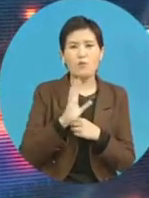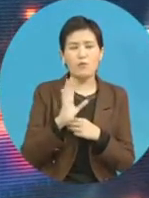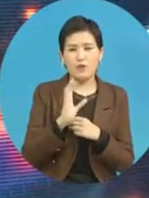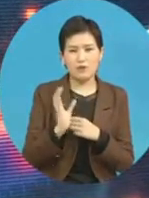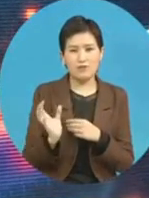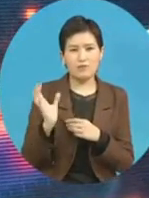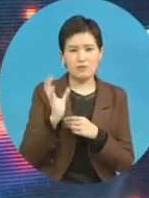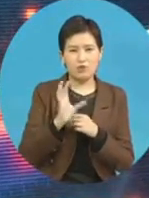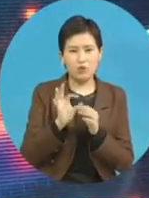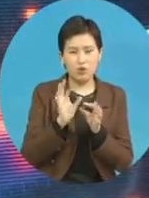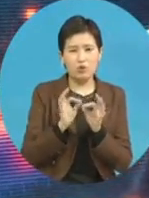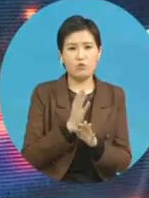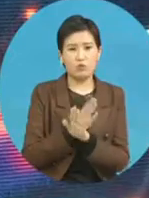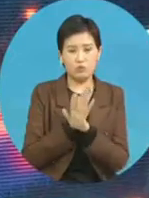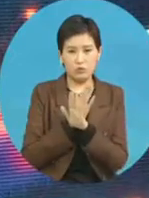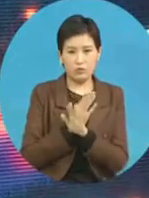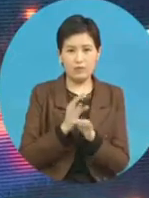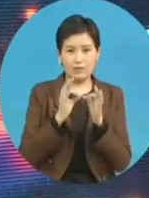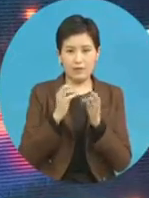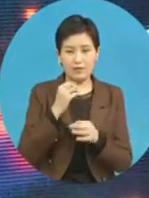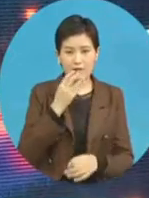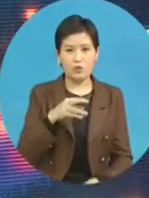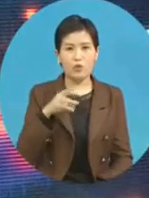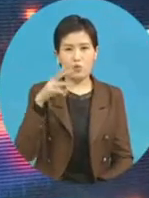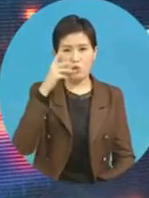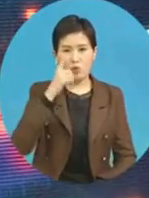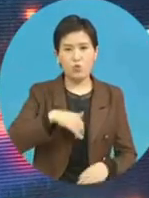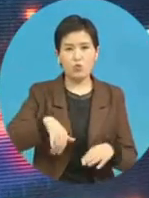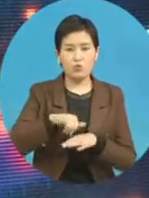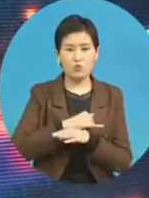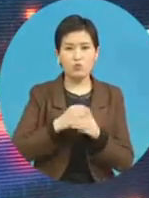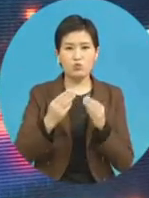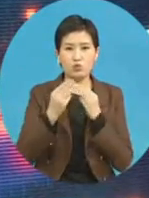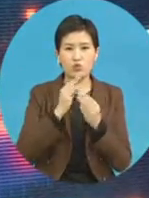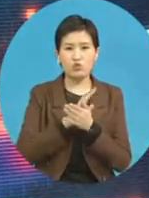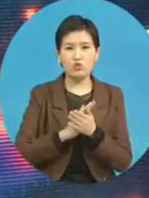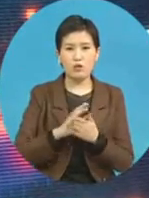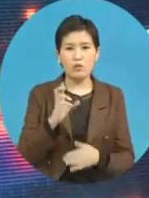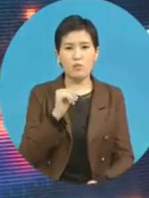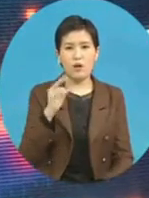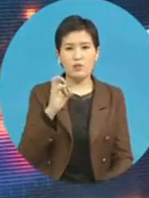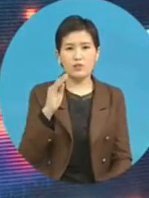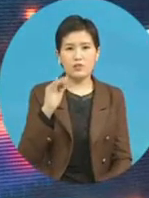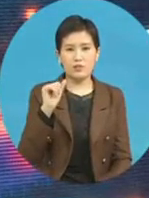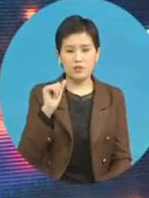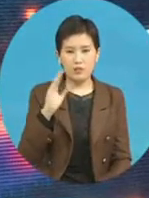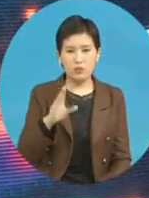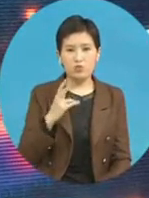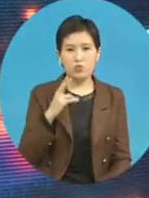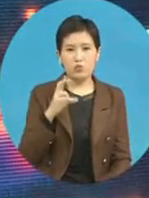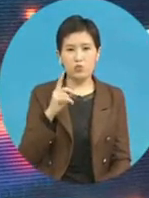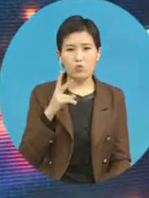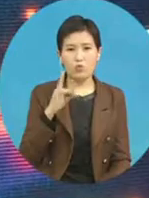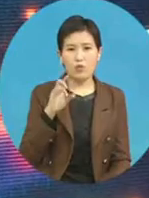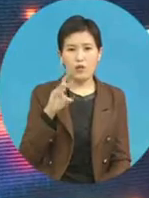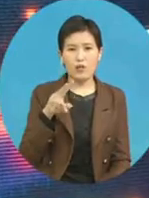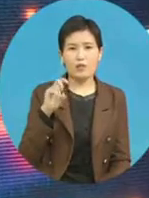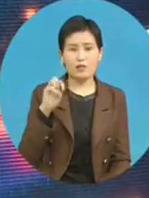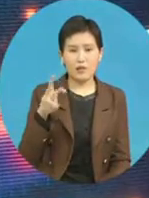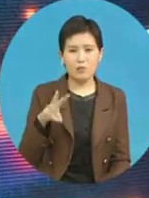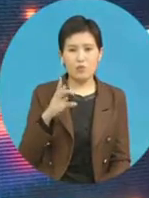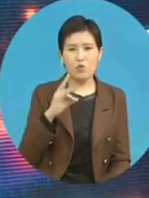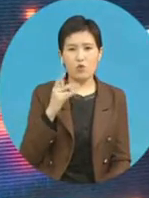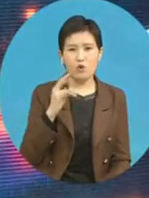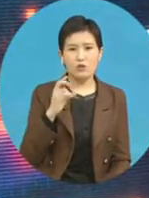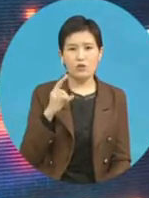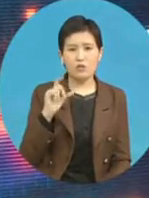эхэлсэн юм. Тодорхойлбол Монгол улсын шүүхэн ерөнхий зөвлөлийн шинээр томилогдсон гишүүн Баасанжав, Зүмбрэл, Лам, Мөнгөн Цэцэг, Онон Чимэг,